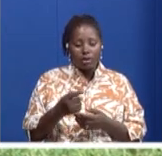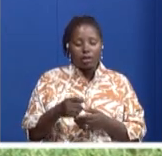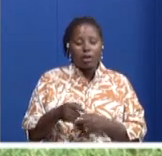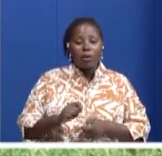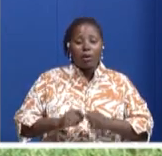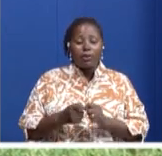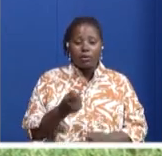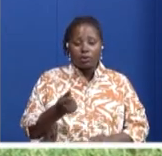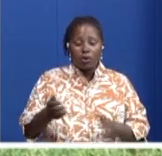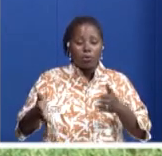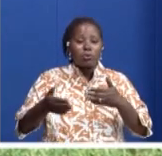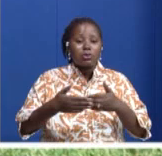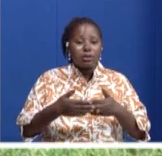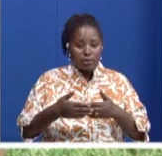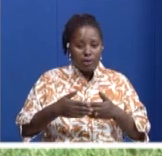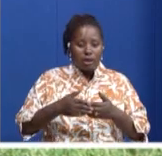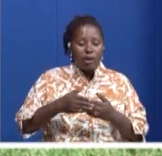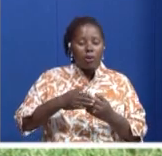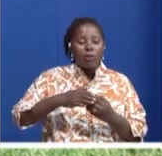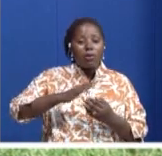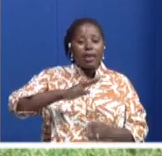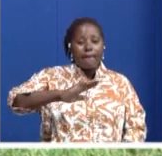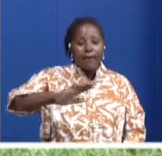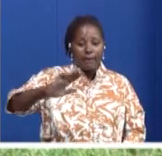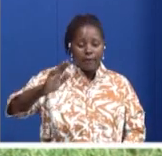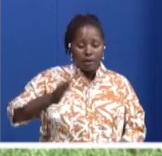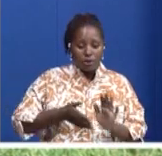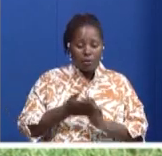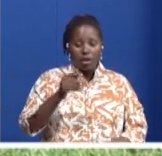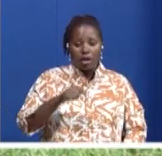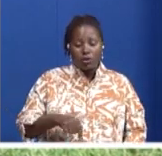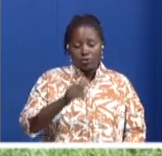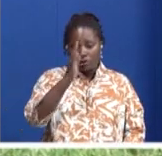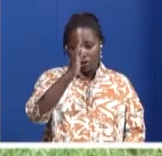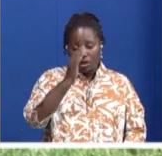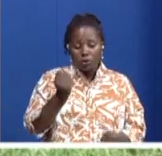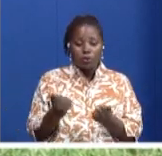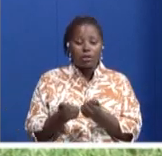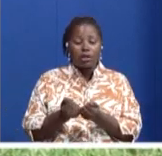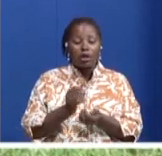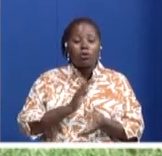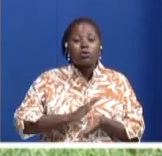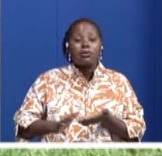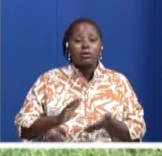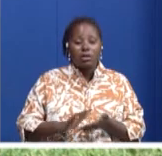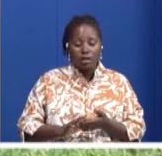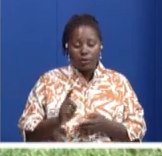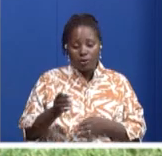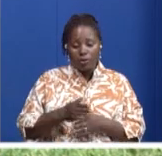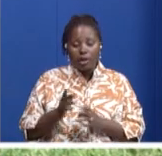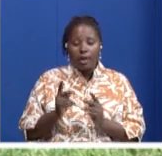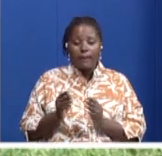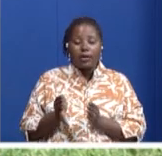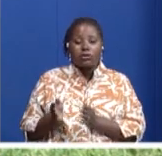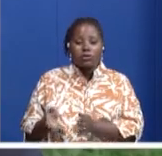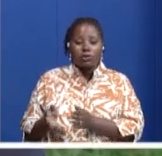kakish keny mapa lech kut na kish galia kama